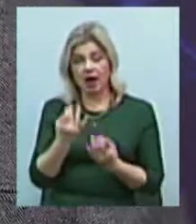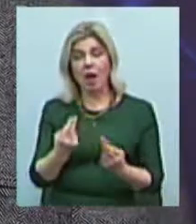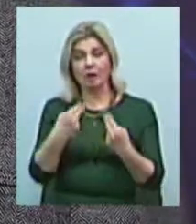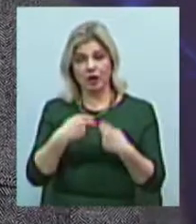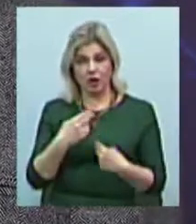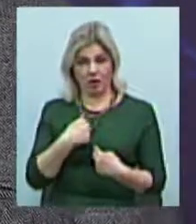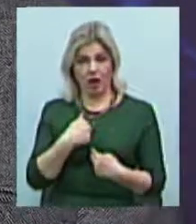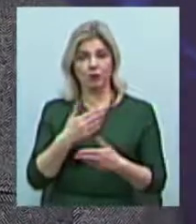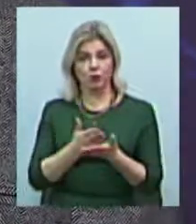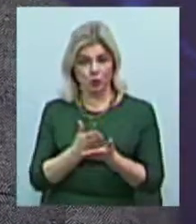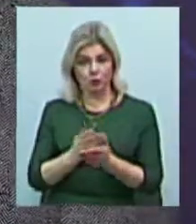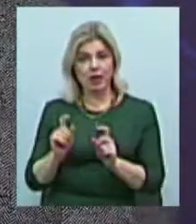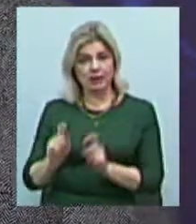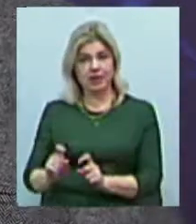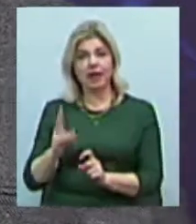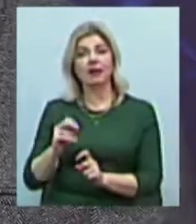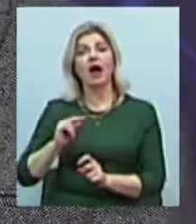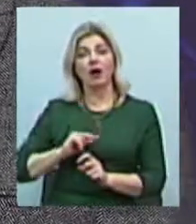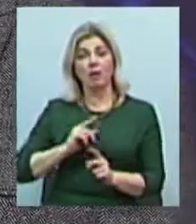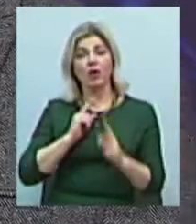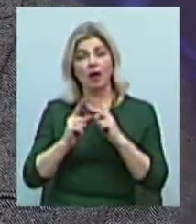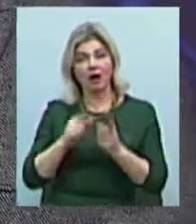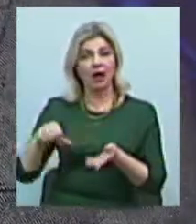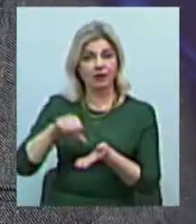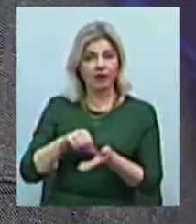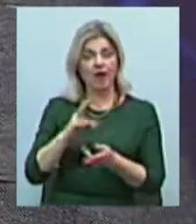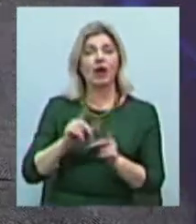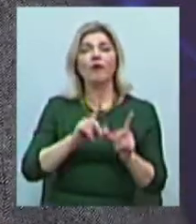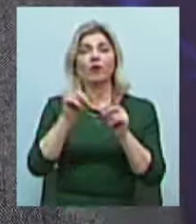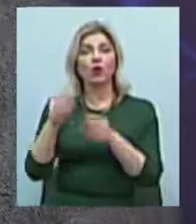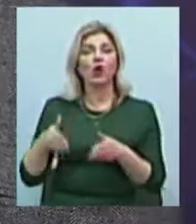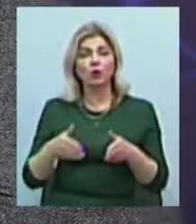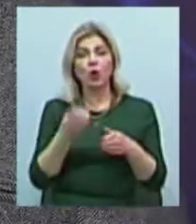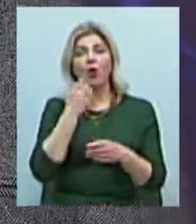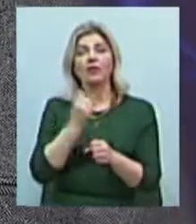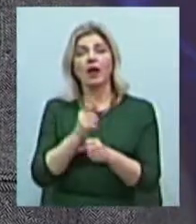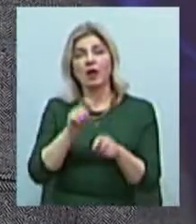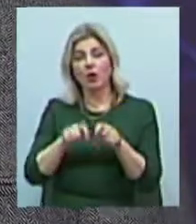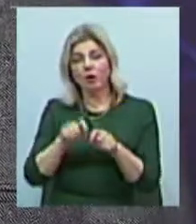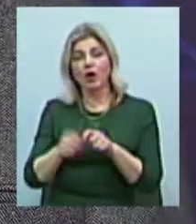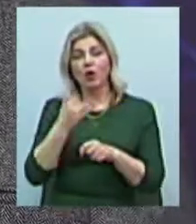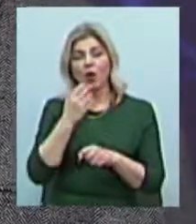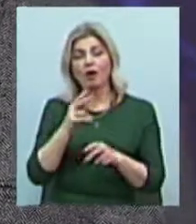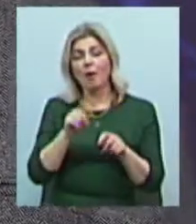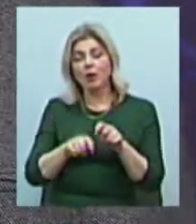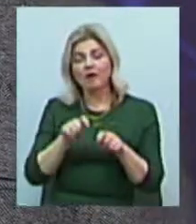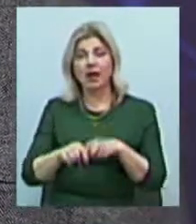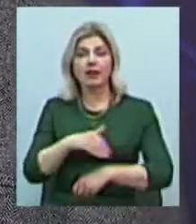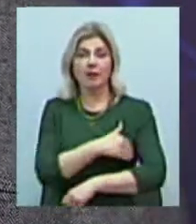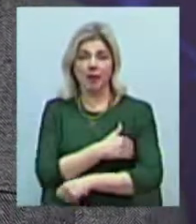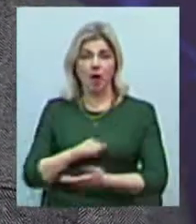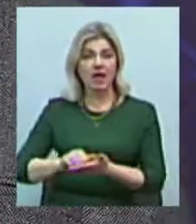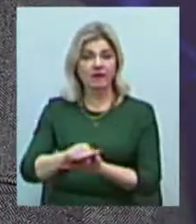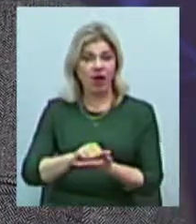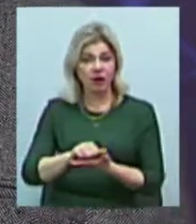службу, сідали з нами на робочих нарадах, були присутні, виїжджали на дороги, коли ми робимо керни, коли ми міряємо температуру асфальту. Чому я це кажу? Бо